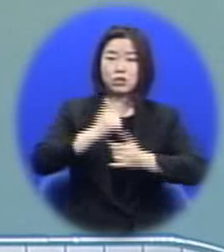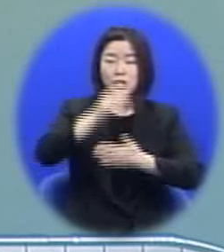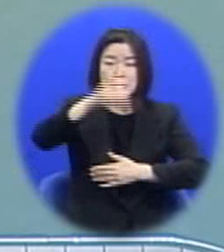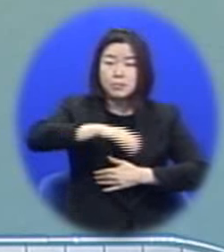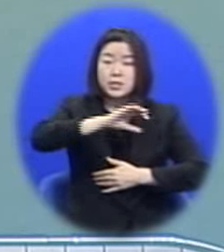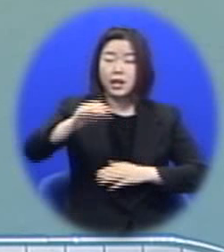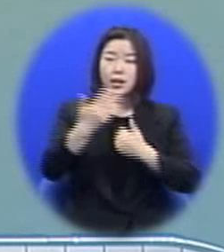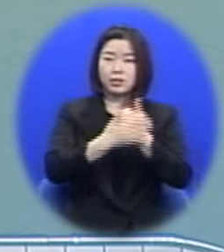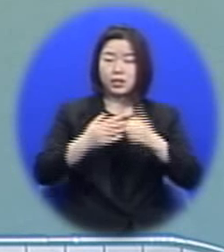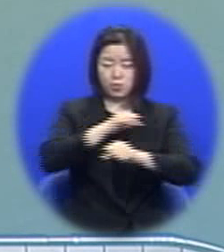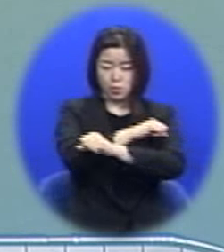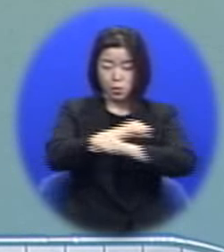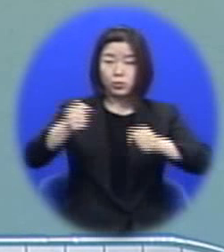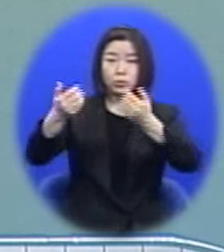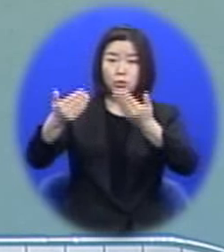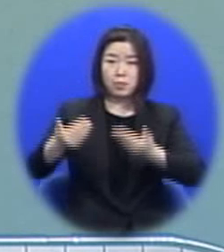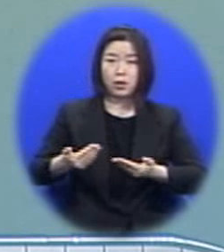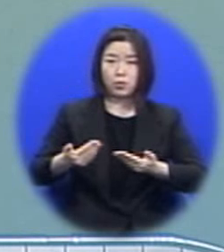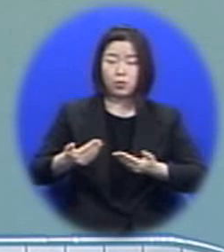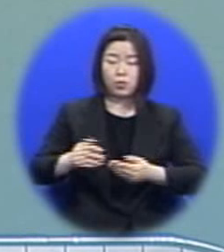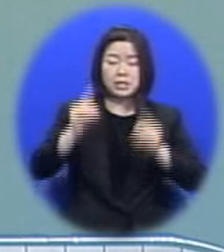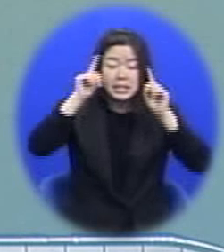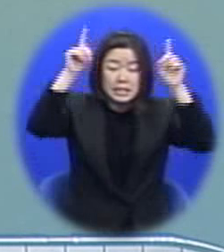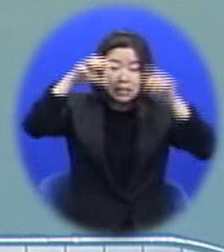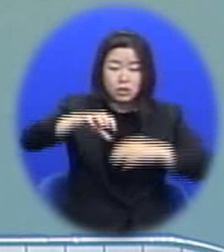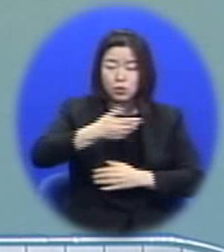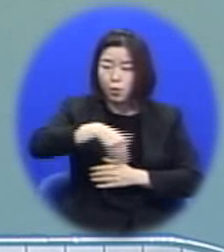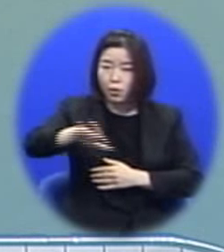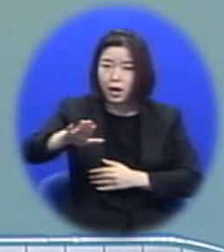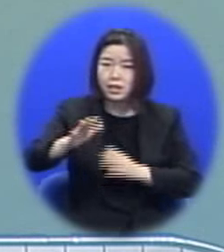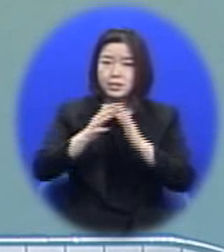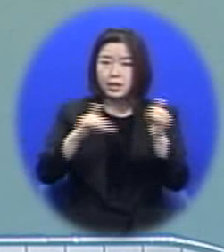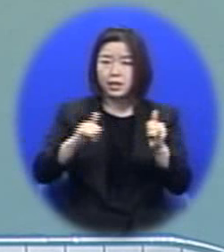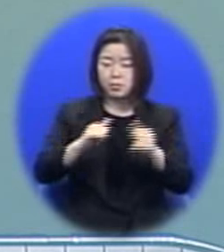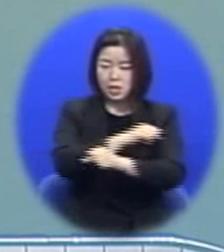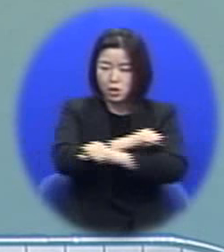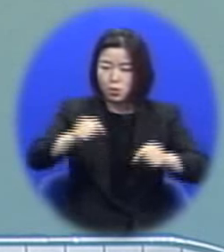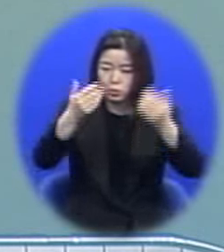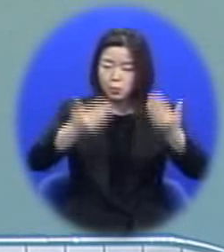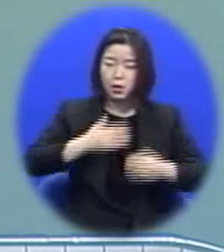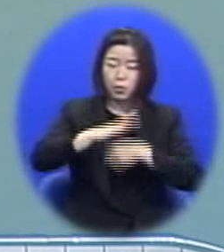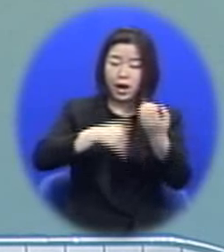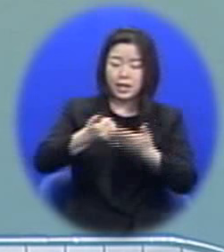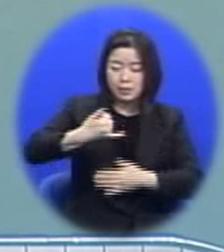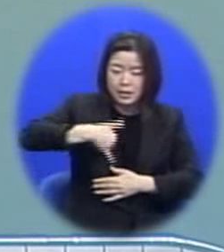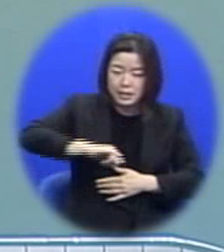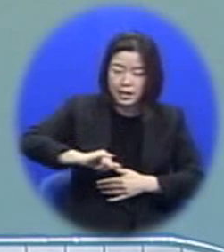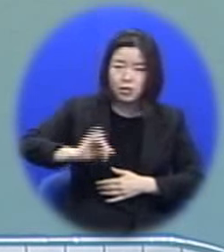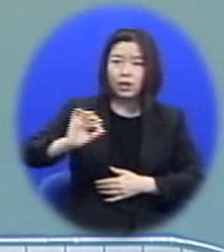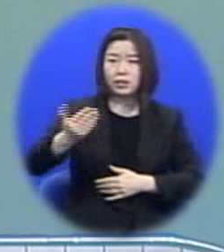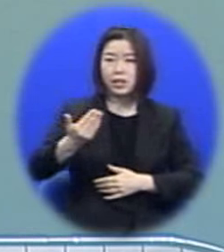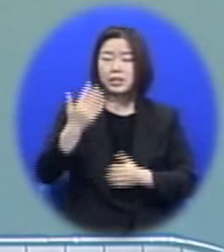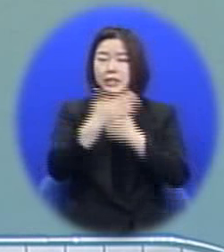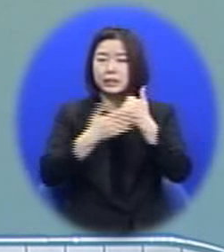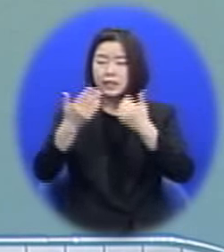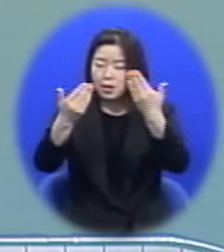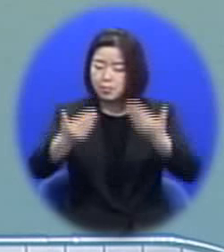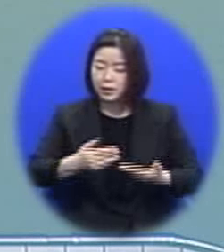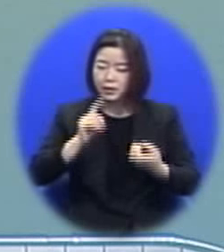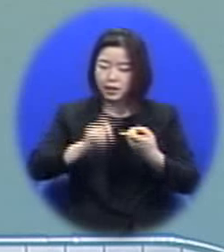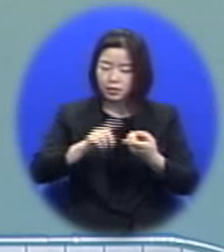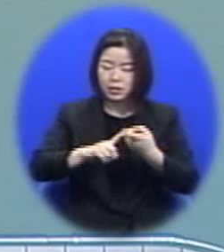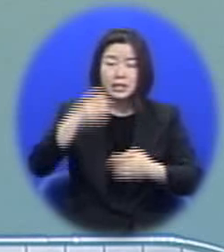은혜로 용서받고 지옥 갈 수밖에 없는 자가 용서받고 하나님의 자녀가 되는 은혜를 받았다는 것을 잊어버리지